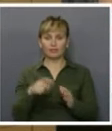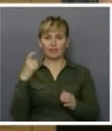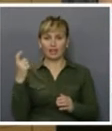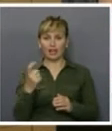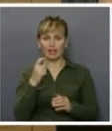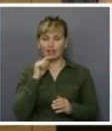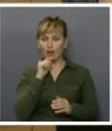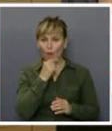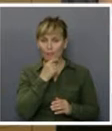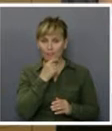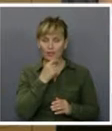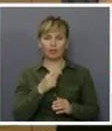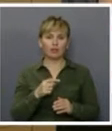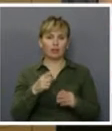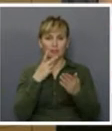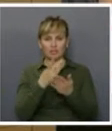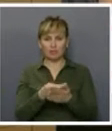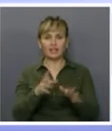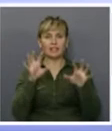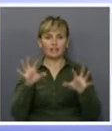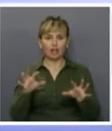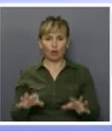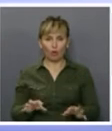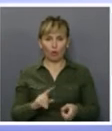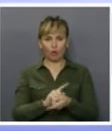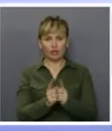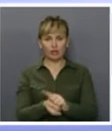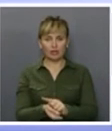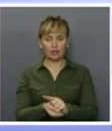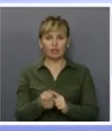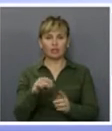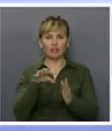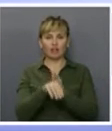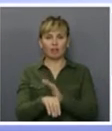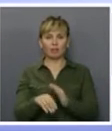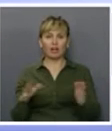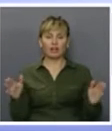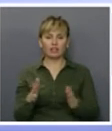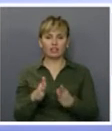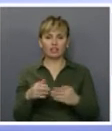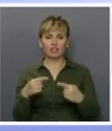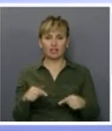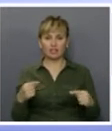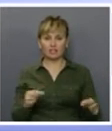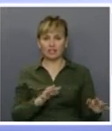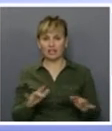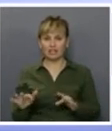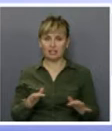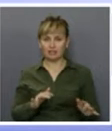экономии, в рамках пересмотра концепции, в рамках ограничения некоторых деятельностей в плане